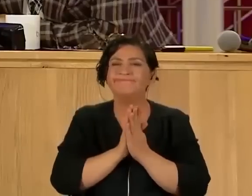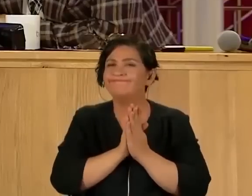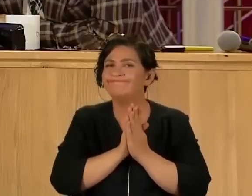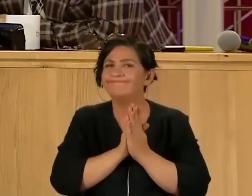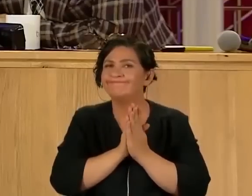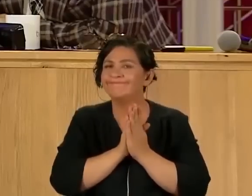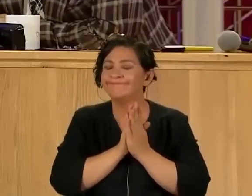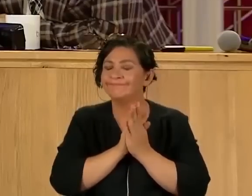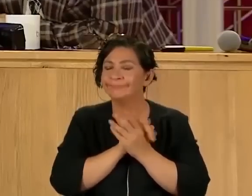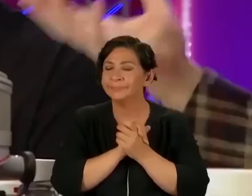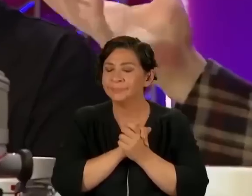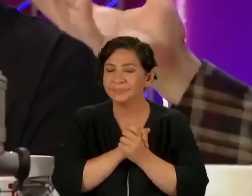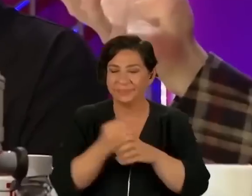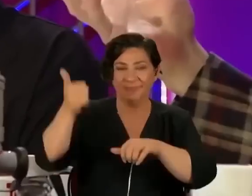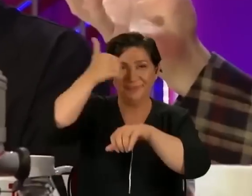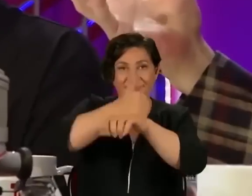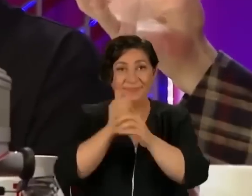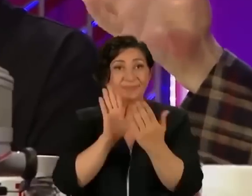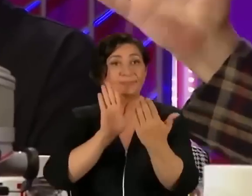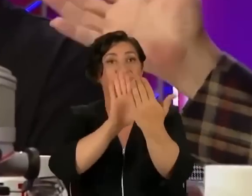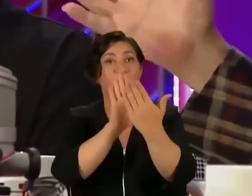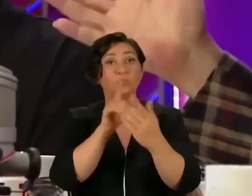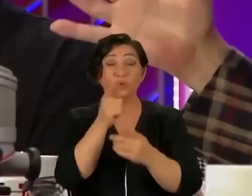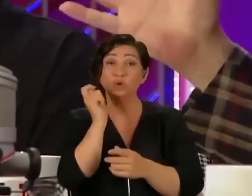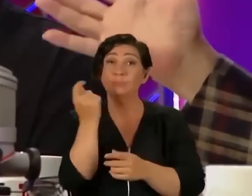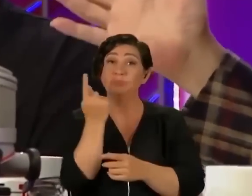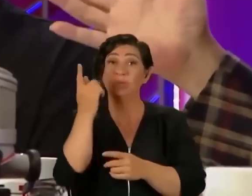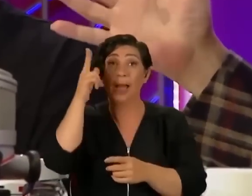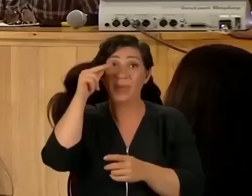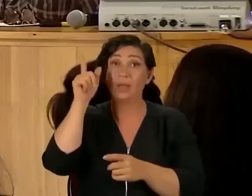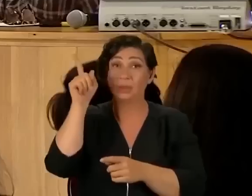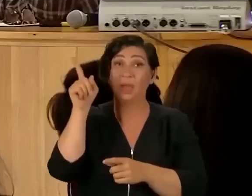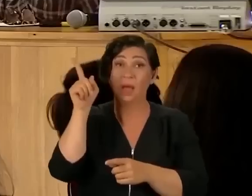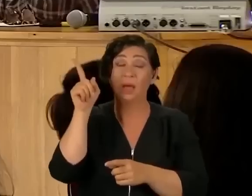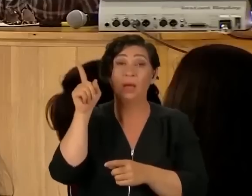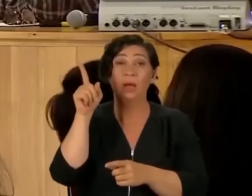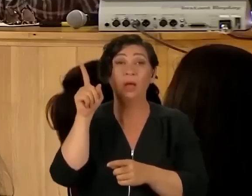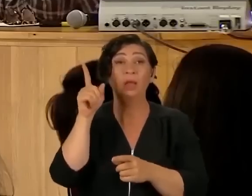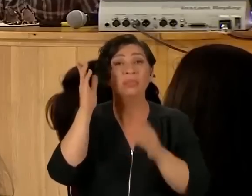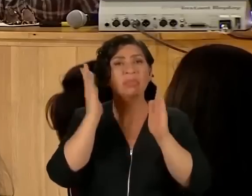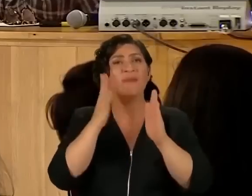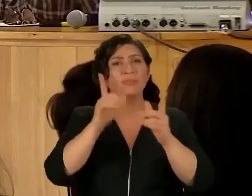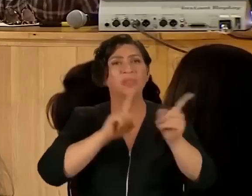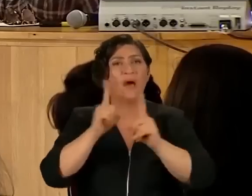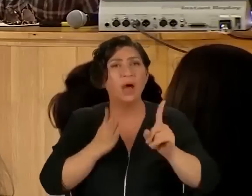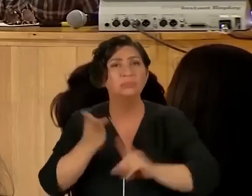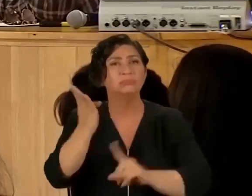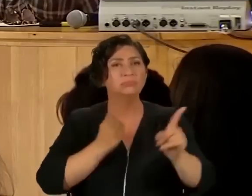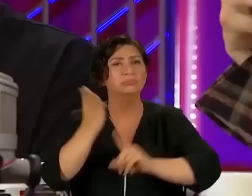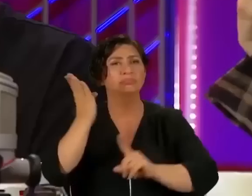şeyi yani iktidara karşı ki bu zor bir şey Amerika Birleşik Devletleri'nde sürekli dava